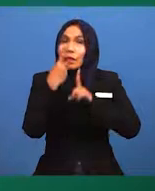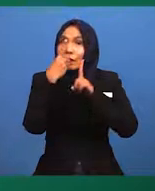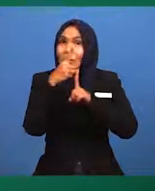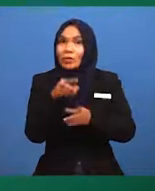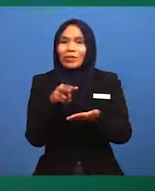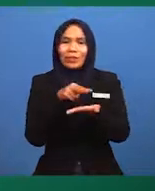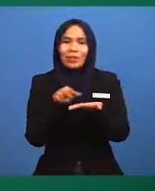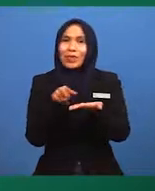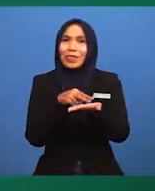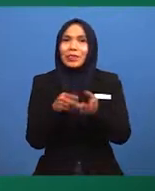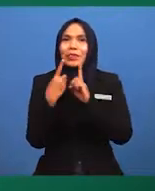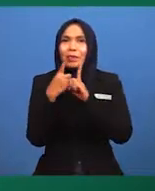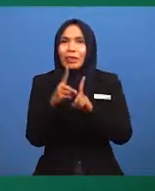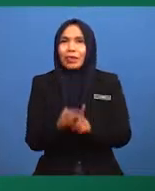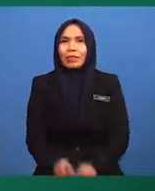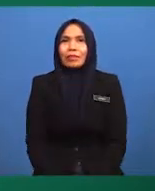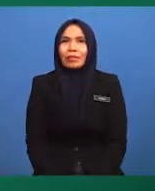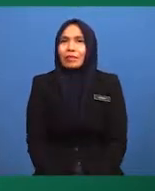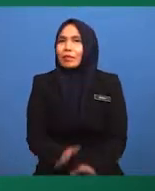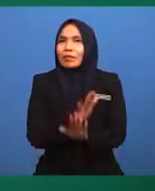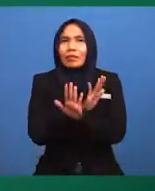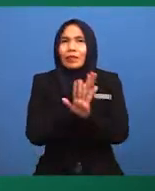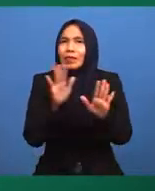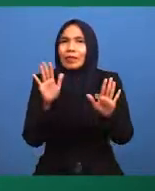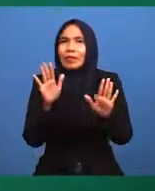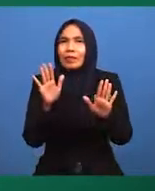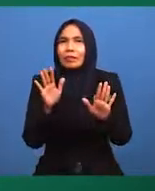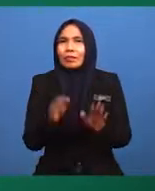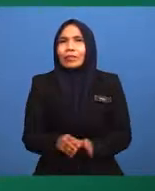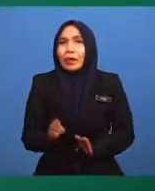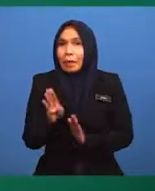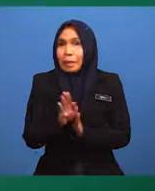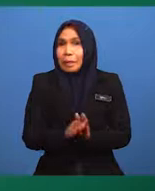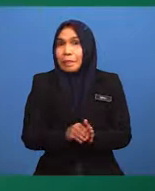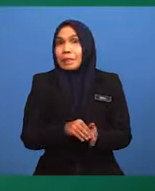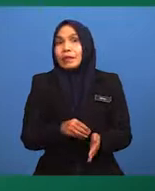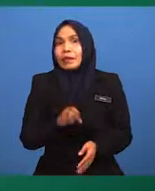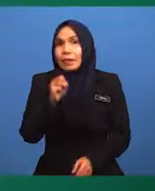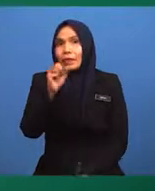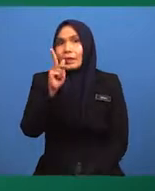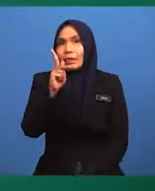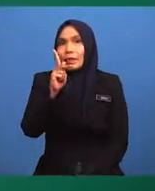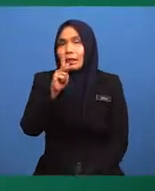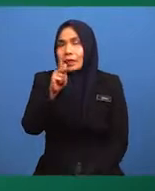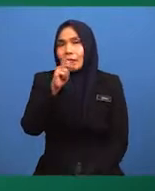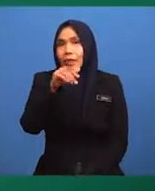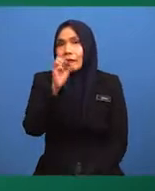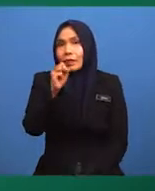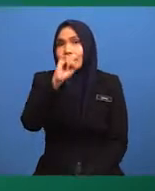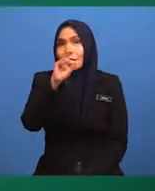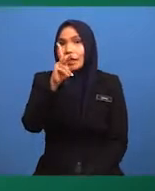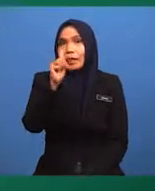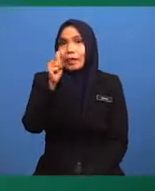Masa untuk simak jawapan. Tidak bersikap biadab dan kasar dengan ibu